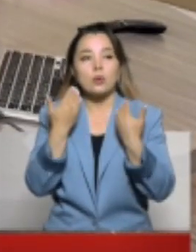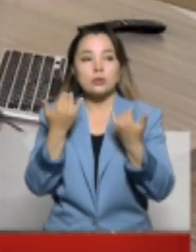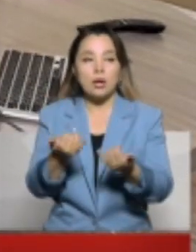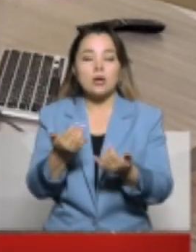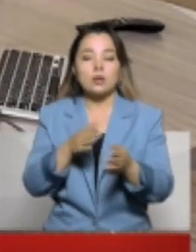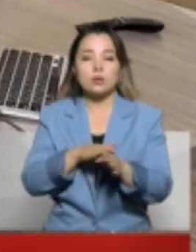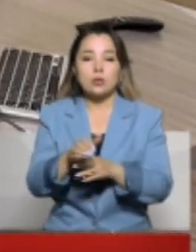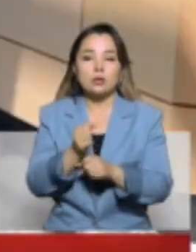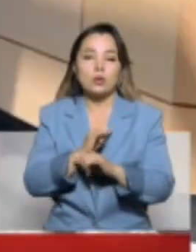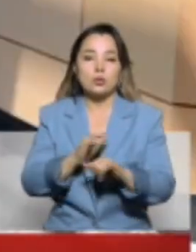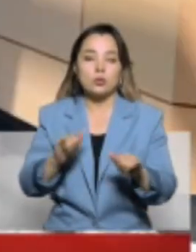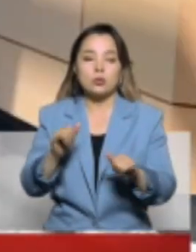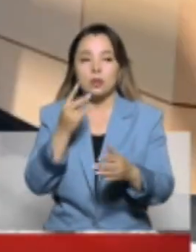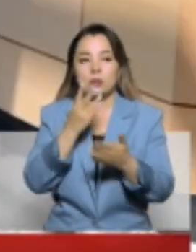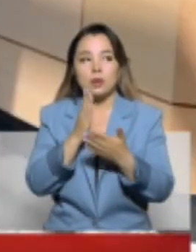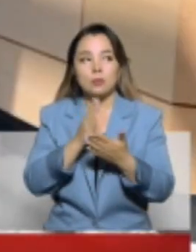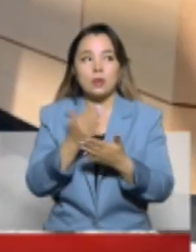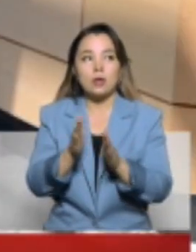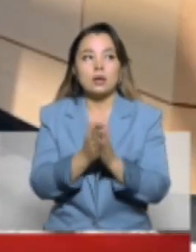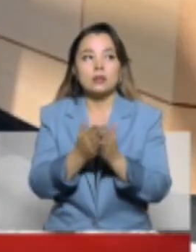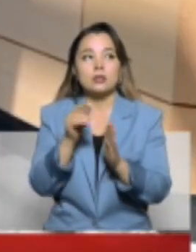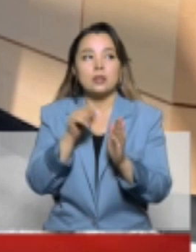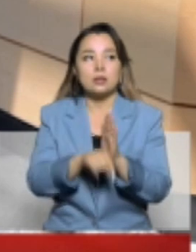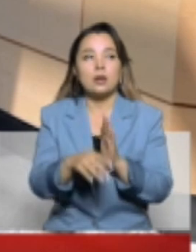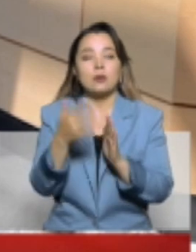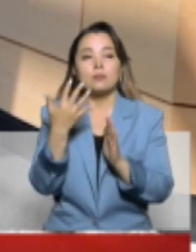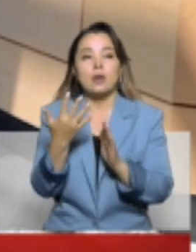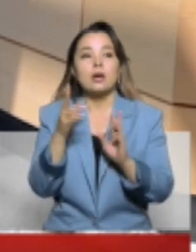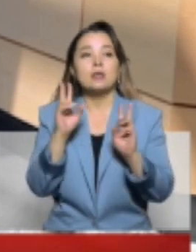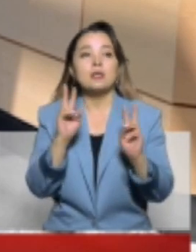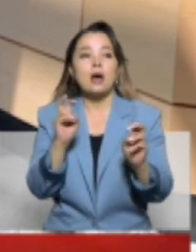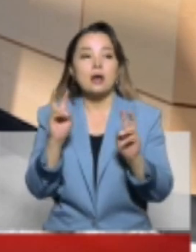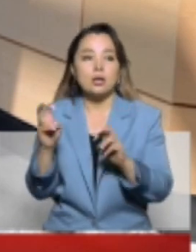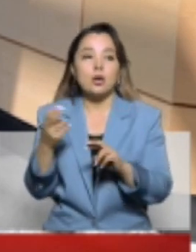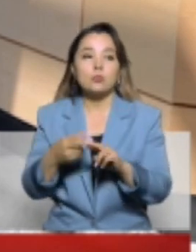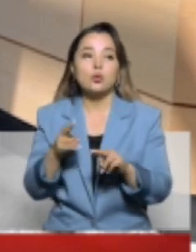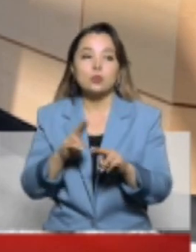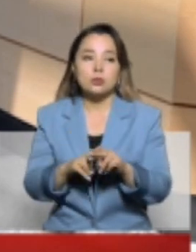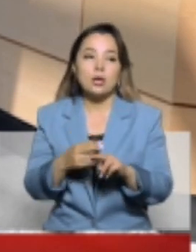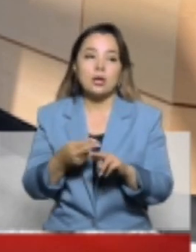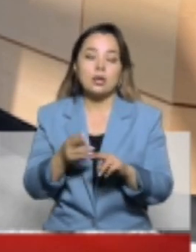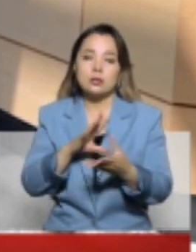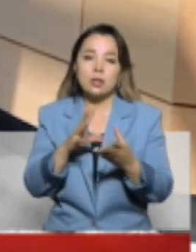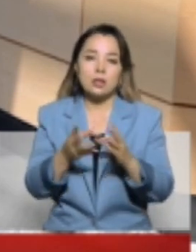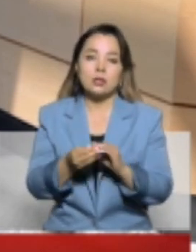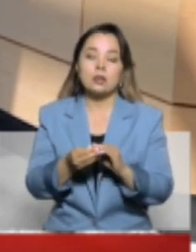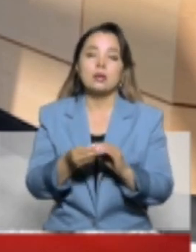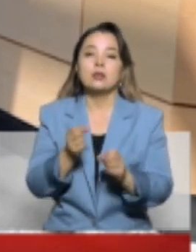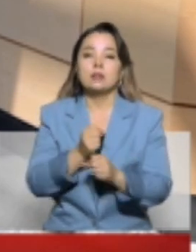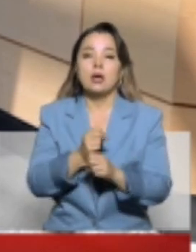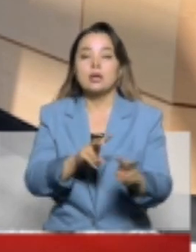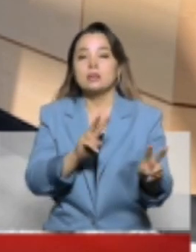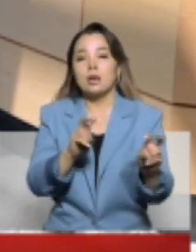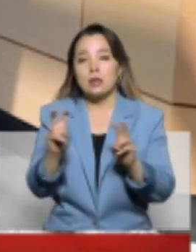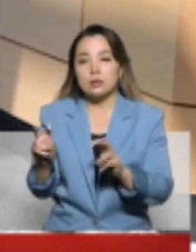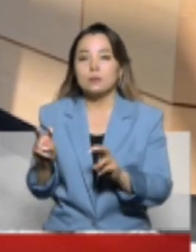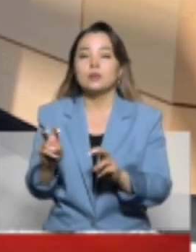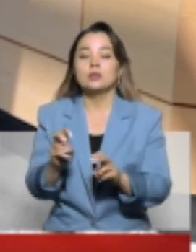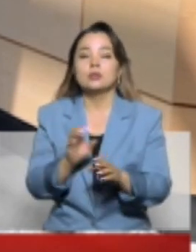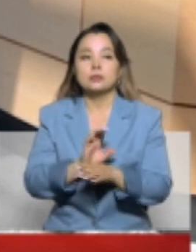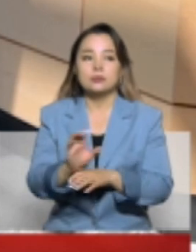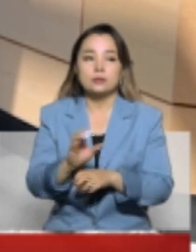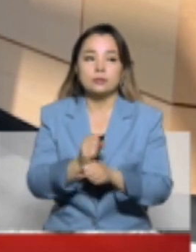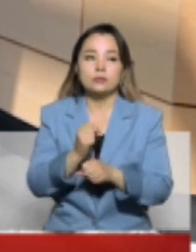үйрену және дамыту. Кітаптағы 5 тақырып ол жаңағыдай барлық тақырыптардан